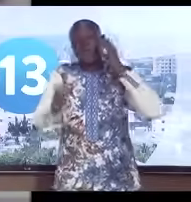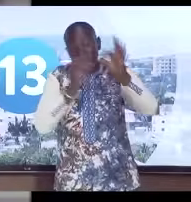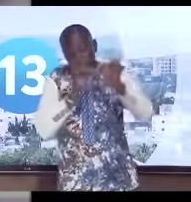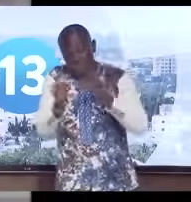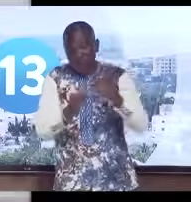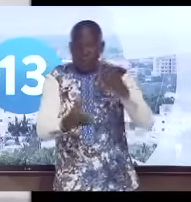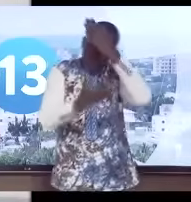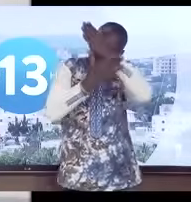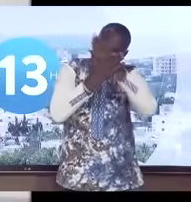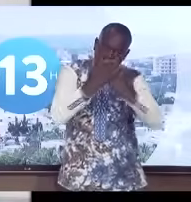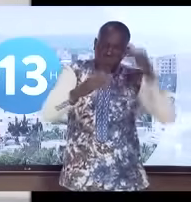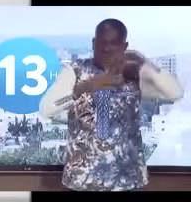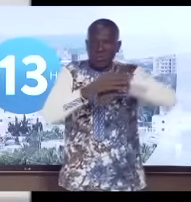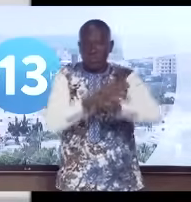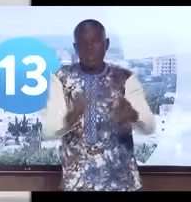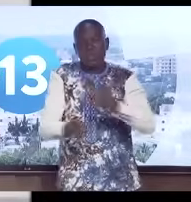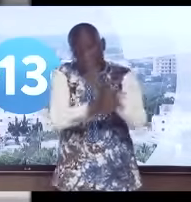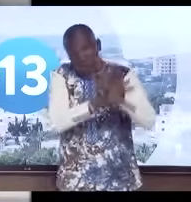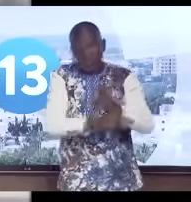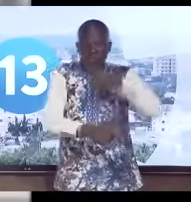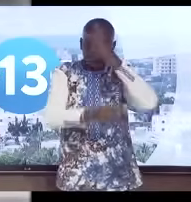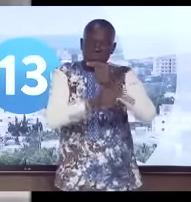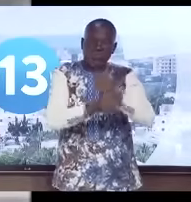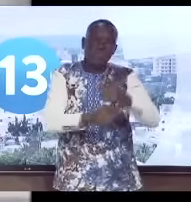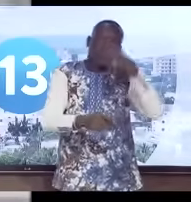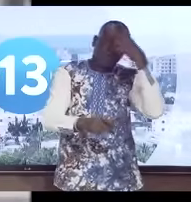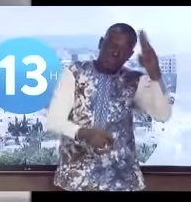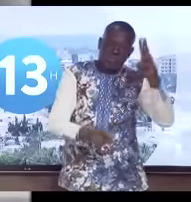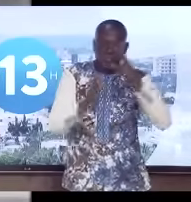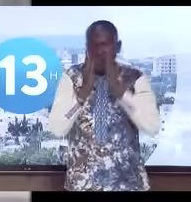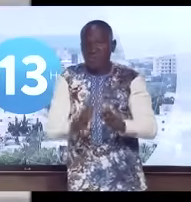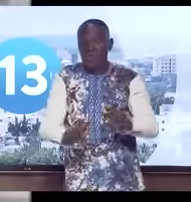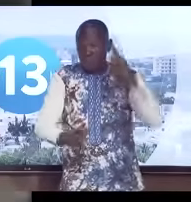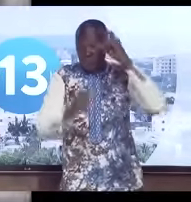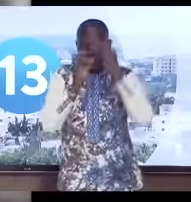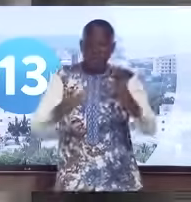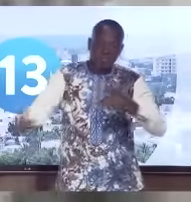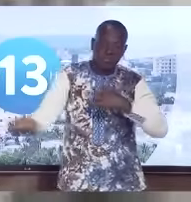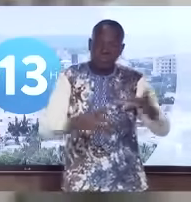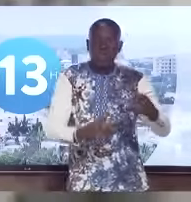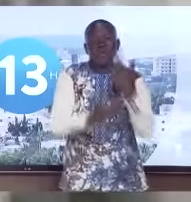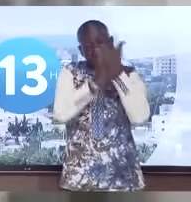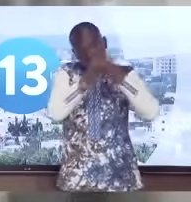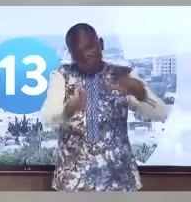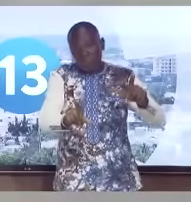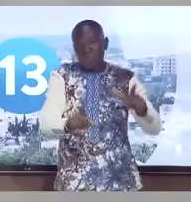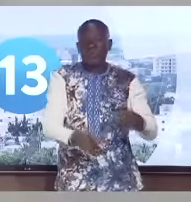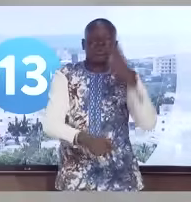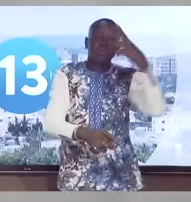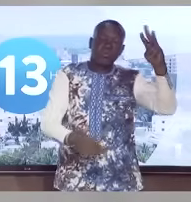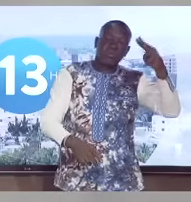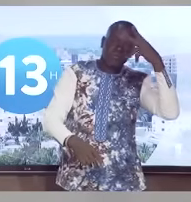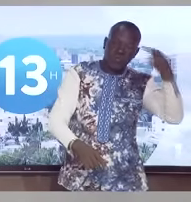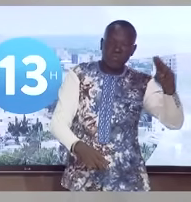partie par la convoitise du réservoir de main-d'œuvre voltaïque. S'engage donc une lutte pour la reconstitution de la Haute-Volta dans ses